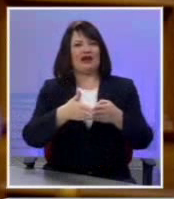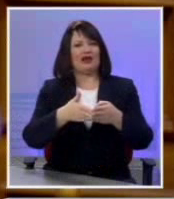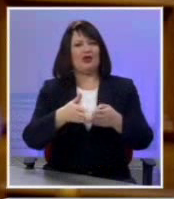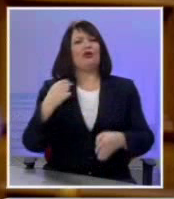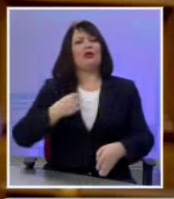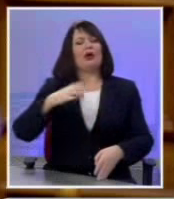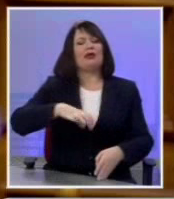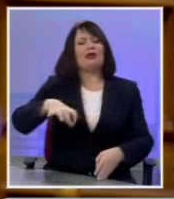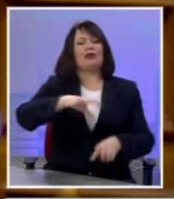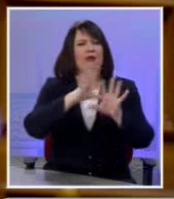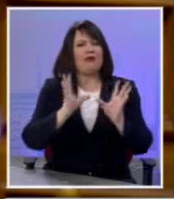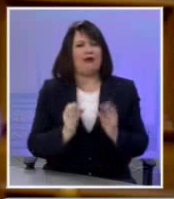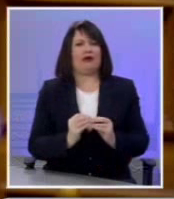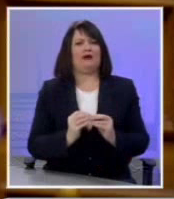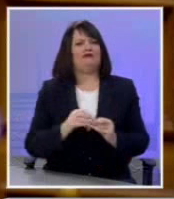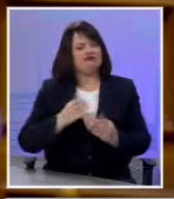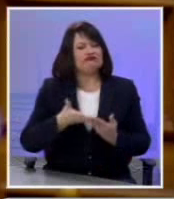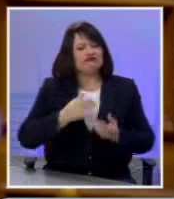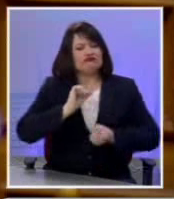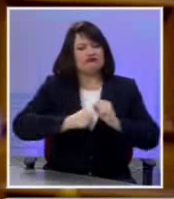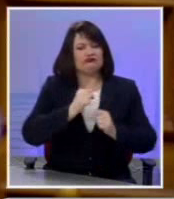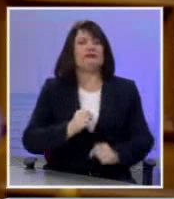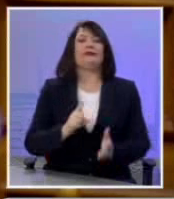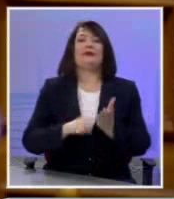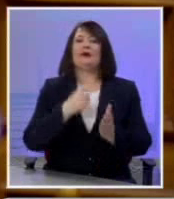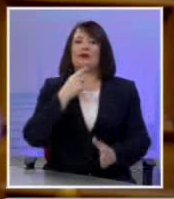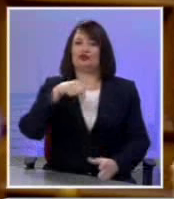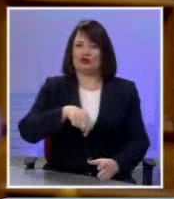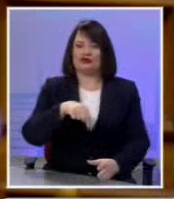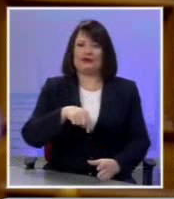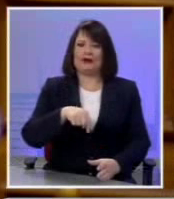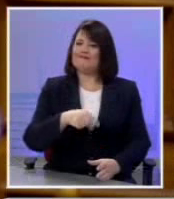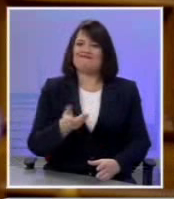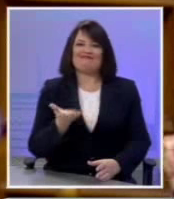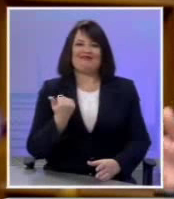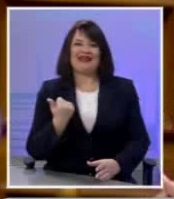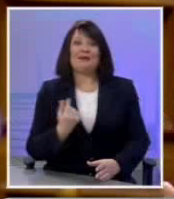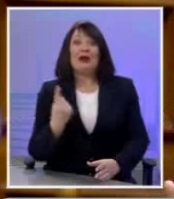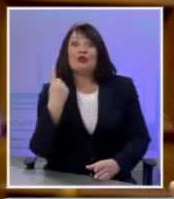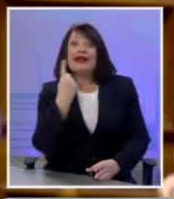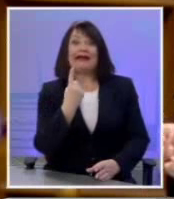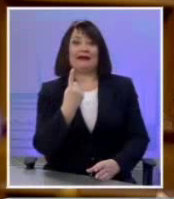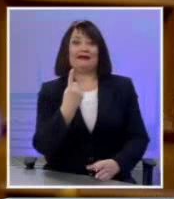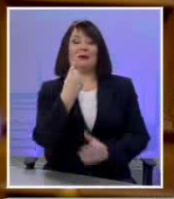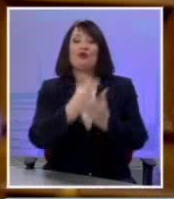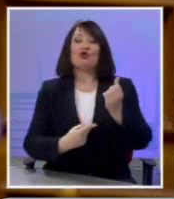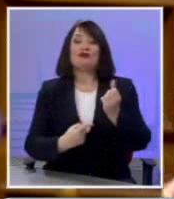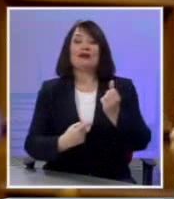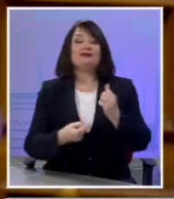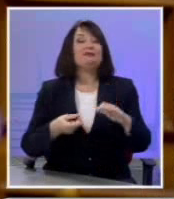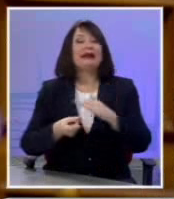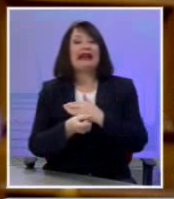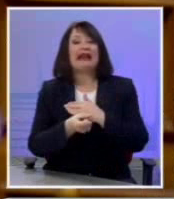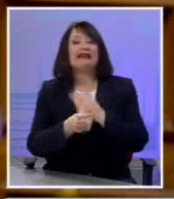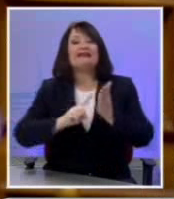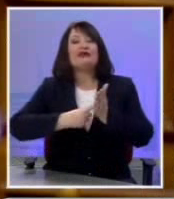αρχών. Και πρέπει να σας πω ότι σήμερα δεν υπάρχει ούτε ένας πρόσφυγες που να